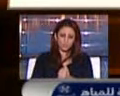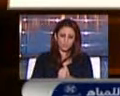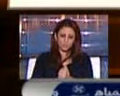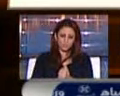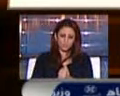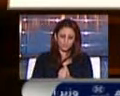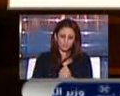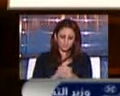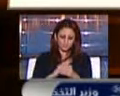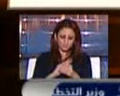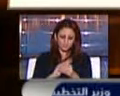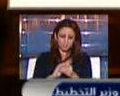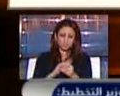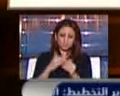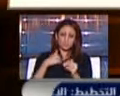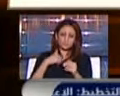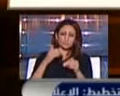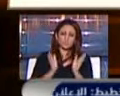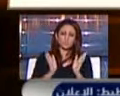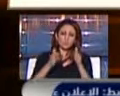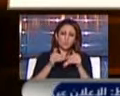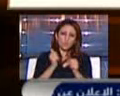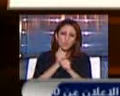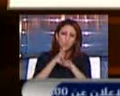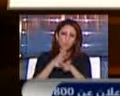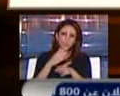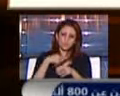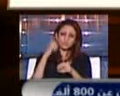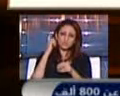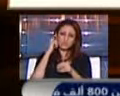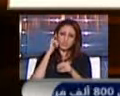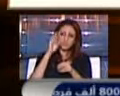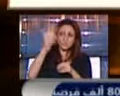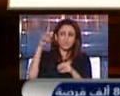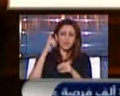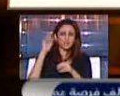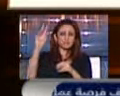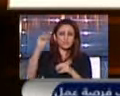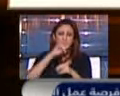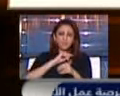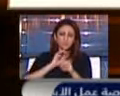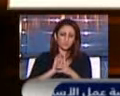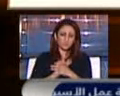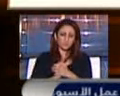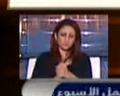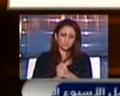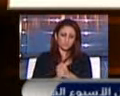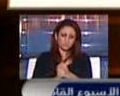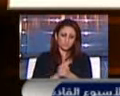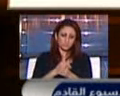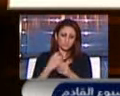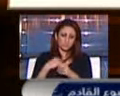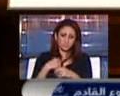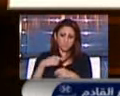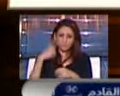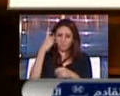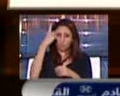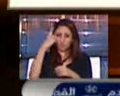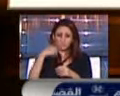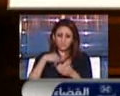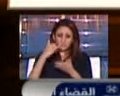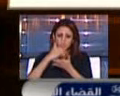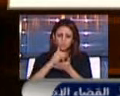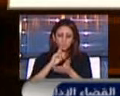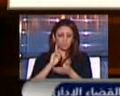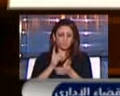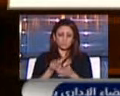انا كقياده من حزب الحريه والعداله سمعت عن الامر كما سمع الناس. يعني انا مش انا المفاوض بدل الرئيس. انا عايز اقول